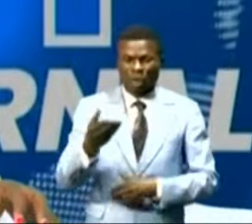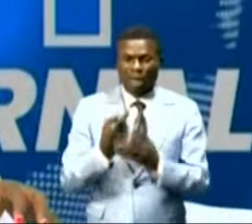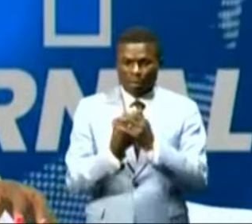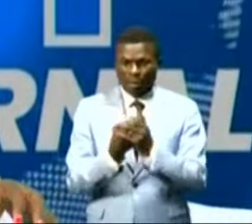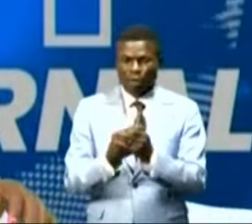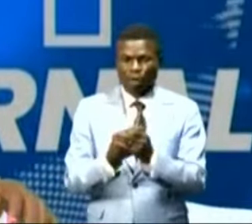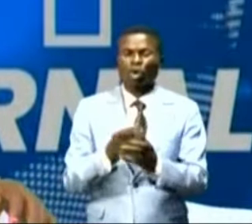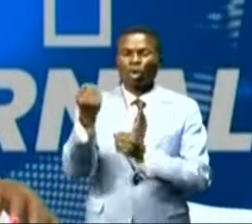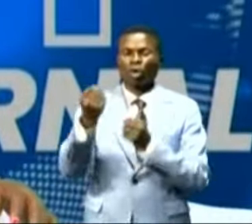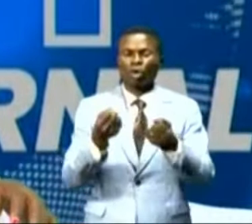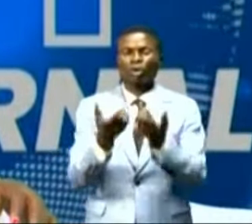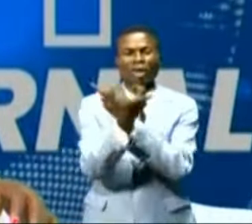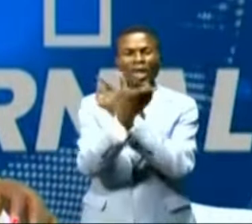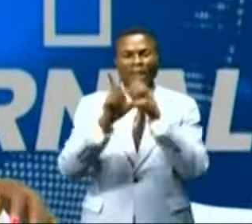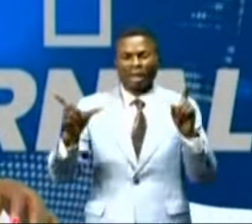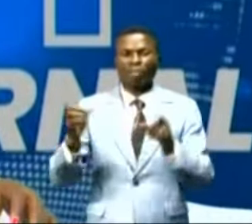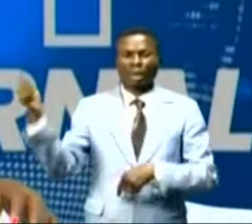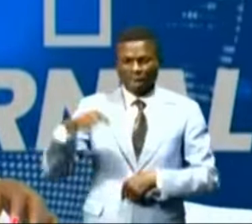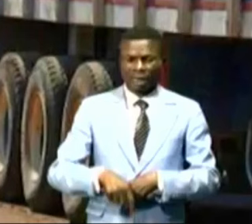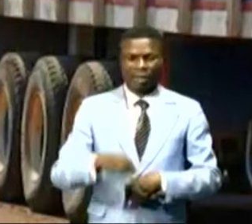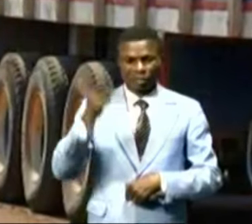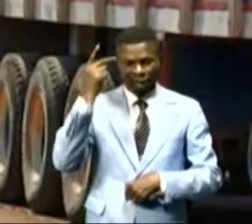On fait le point avec Eric Kabamba.